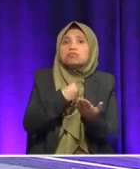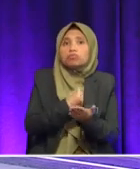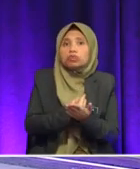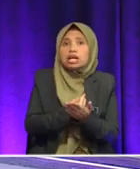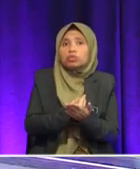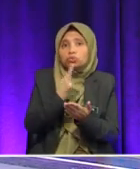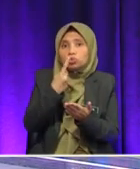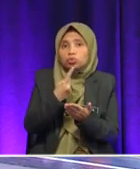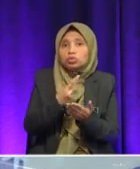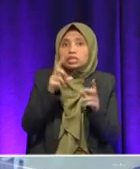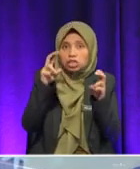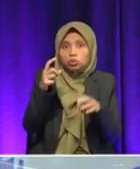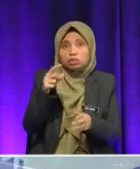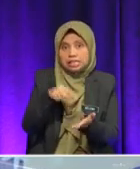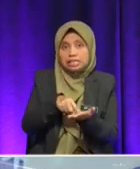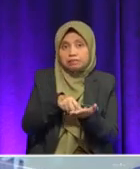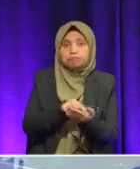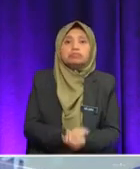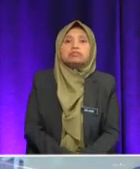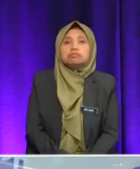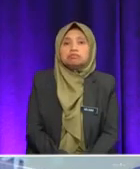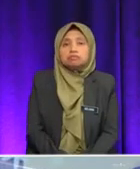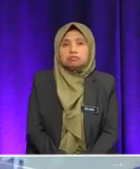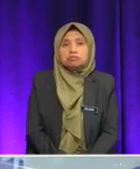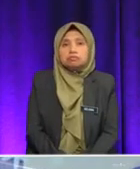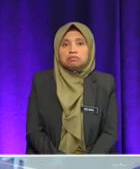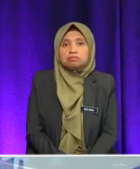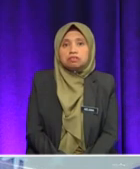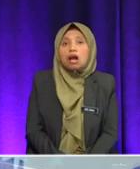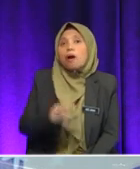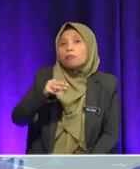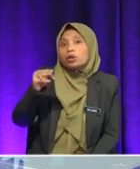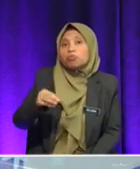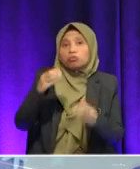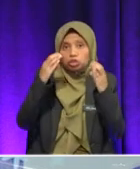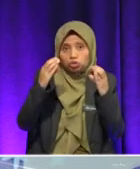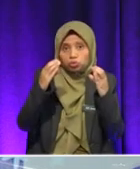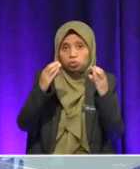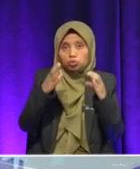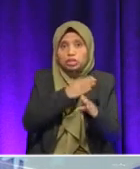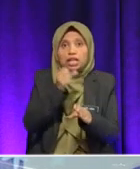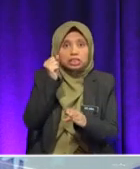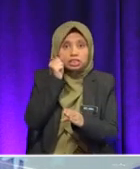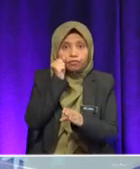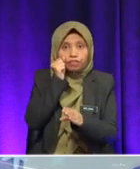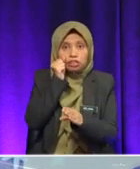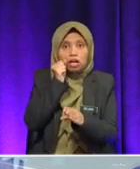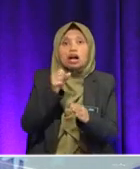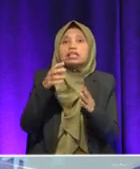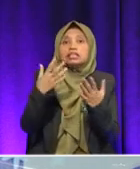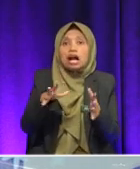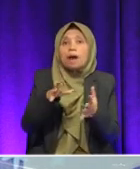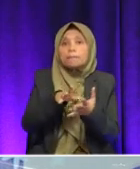segmen ini Oke baik untuk ee kali ini eee murid-muridku dan syafika udah belajar